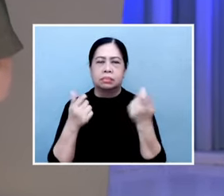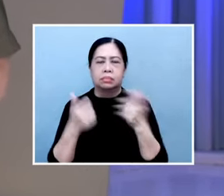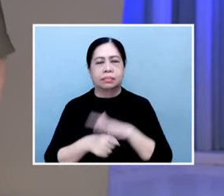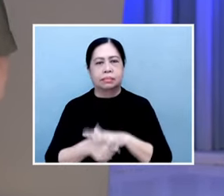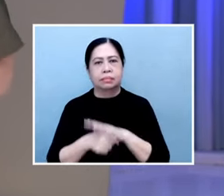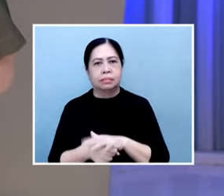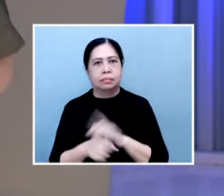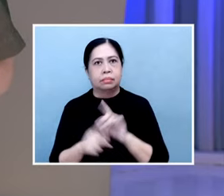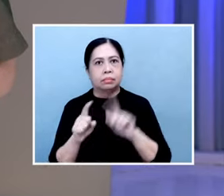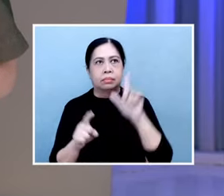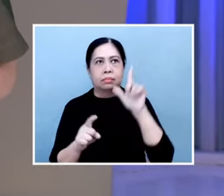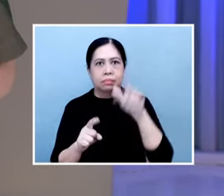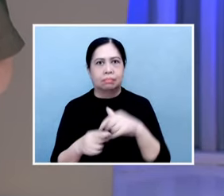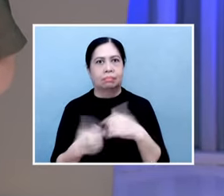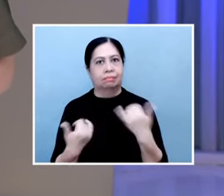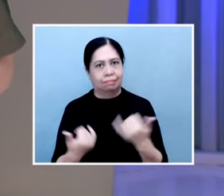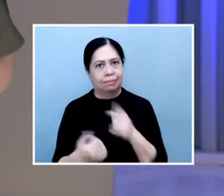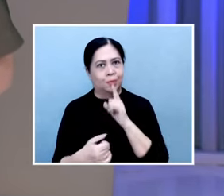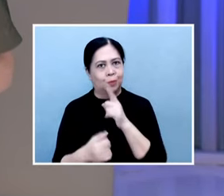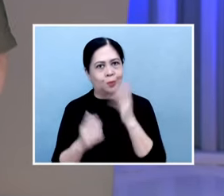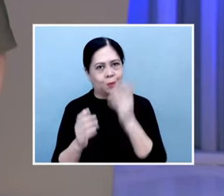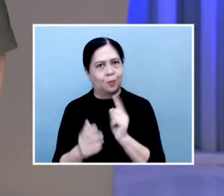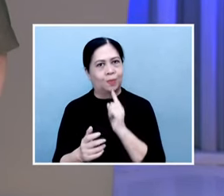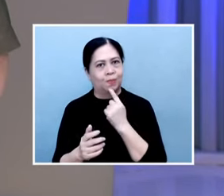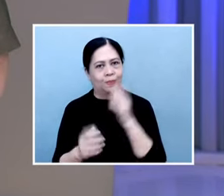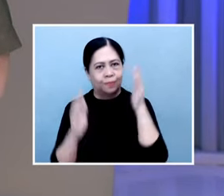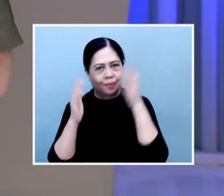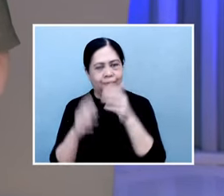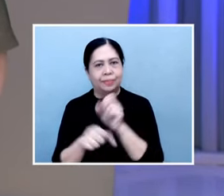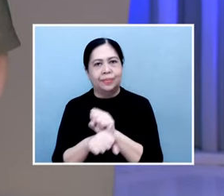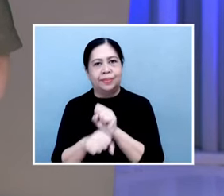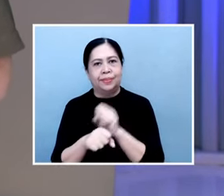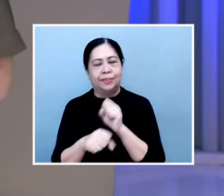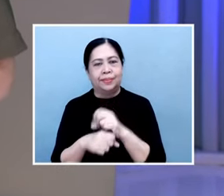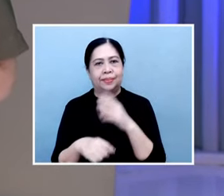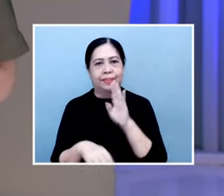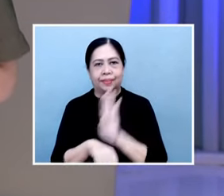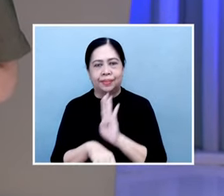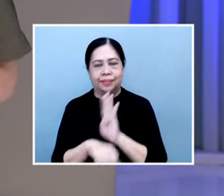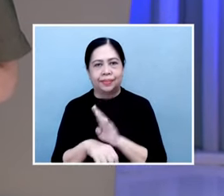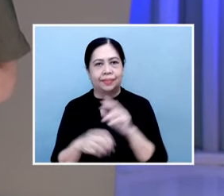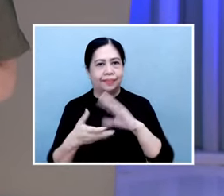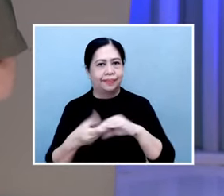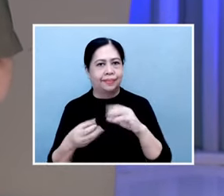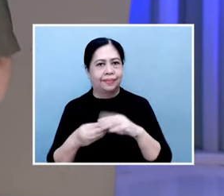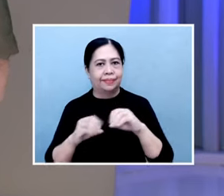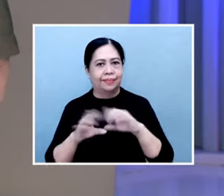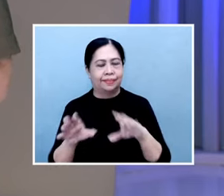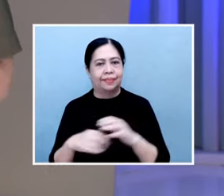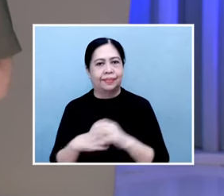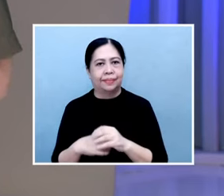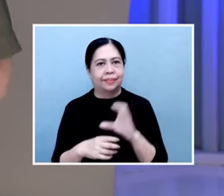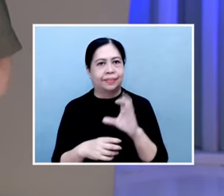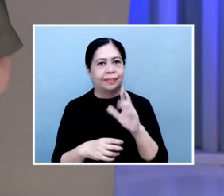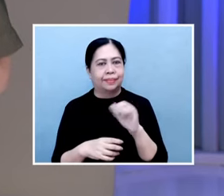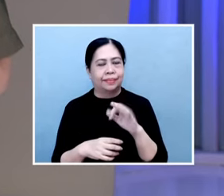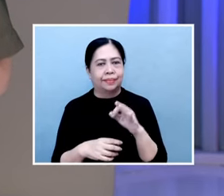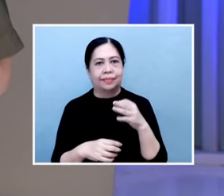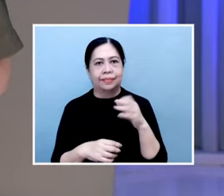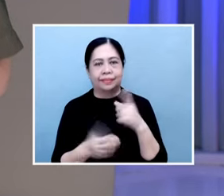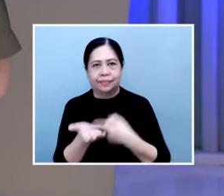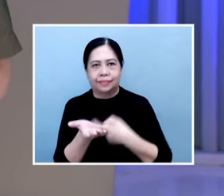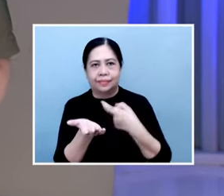abay pinagkakakitaan niya ngayon ang kwento ng viral crayfish o ulang farm